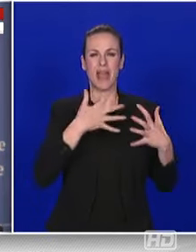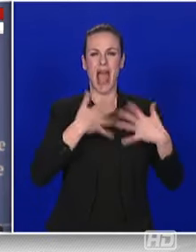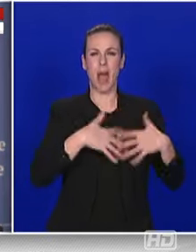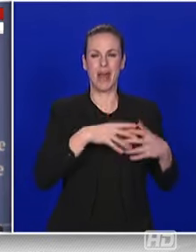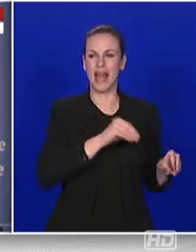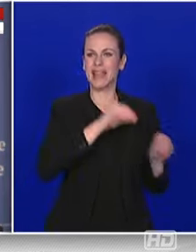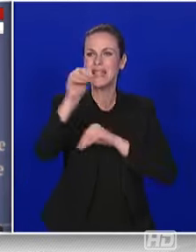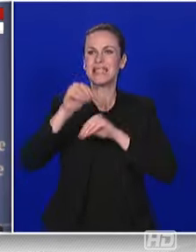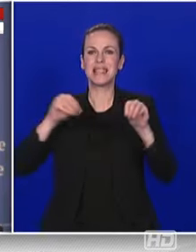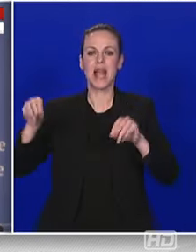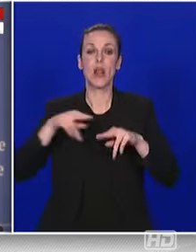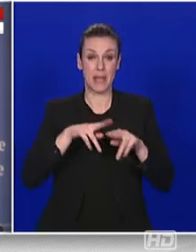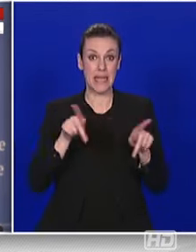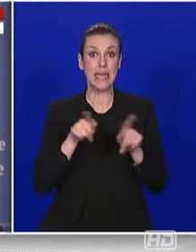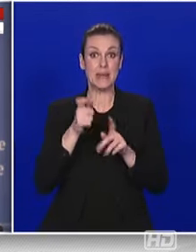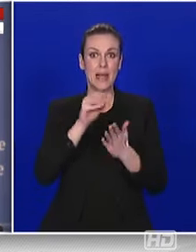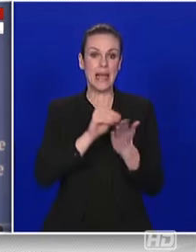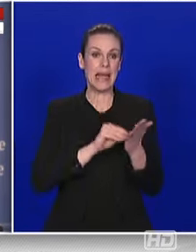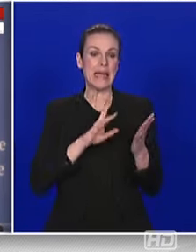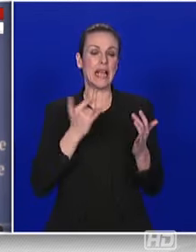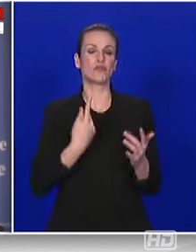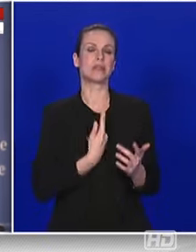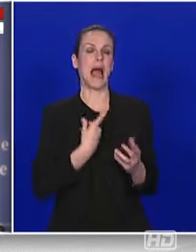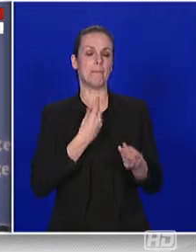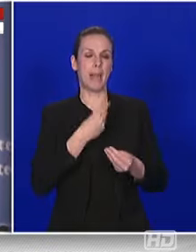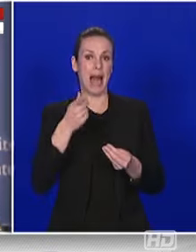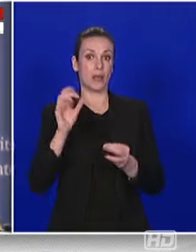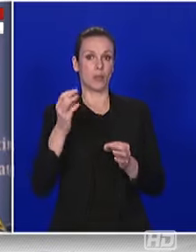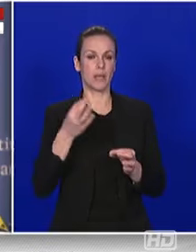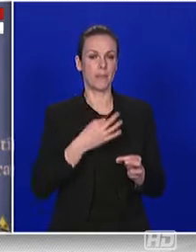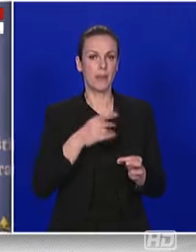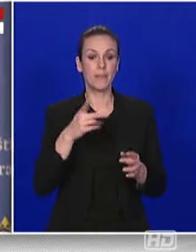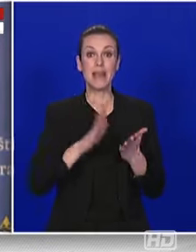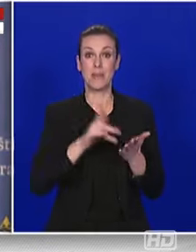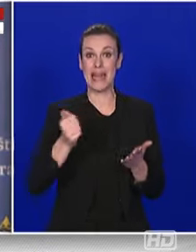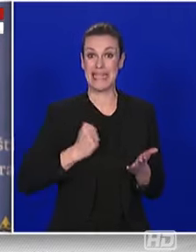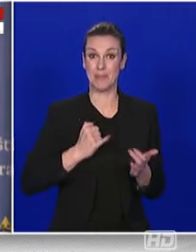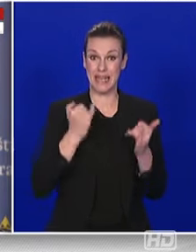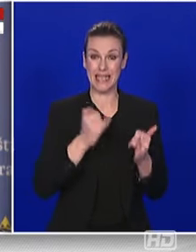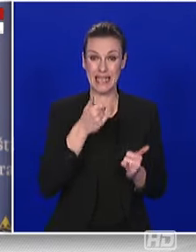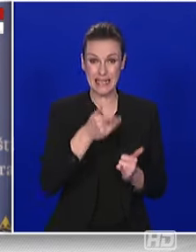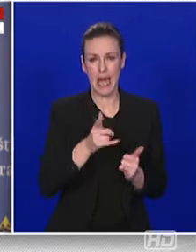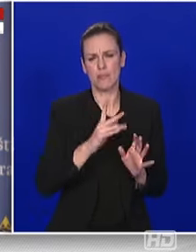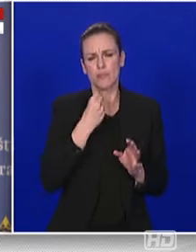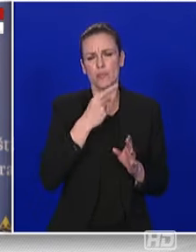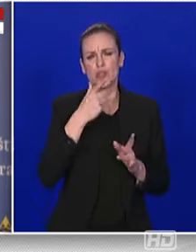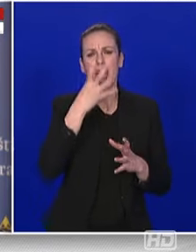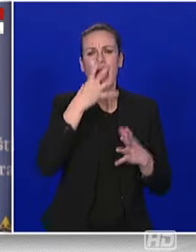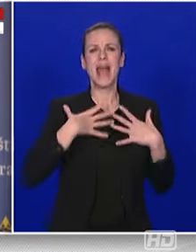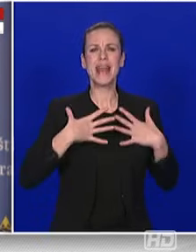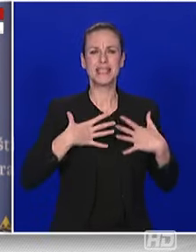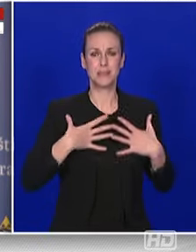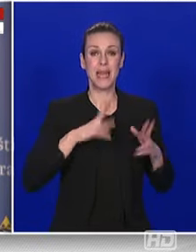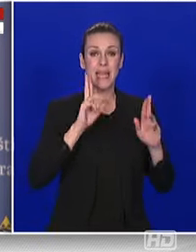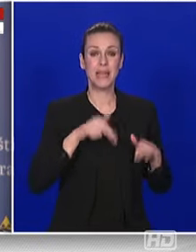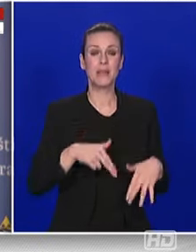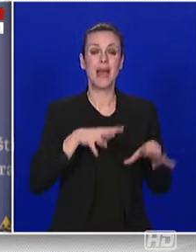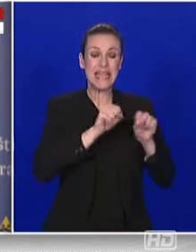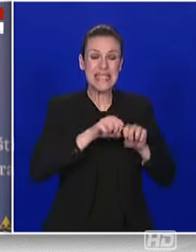već pitali, imam podatke, nisam htio sam iznositi ih. Recimo, u Splitu u ovom trenutku, samo ću govoriti o respiratorima, imamo